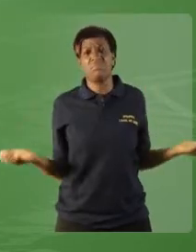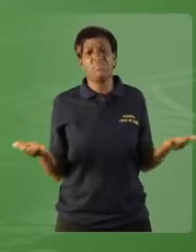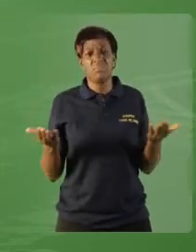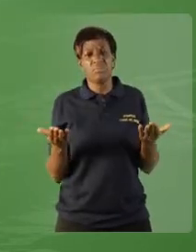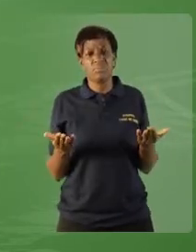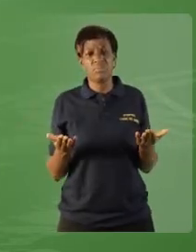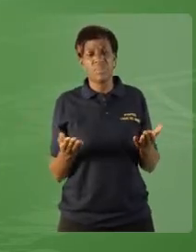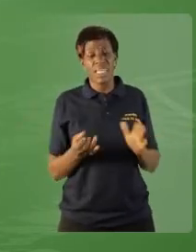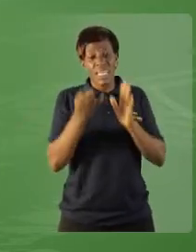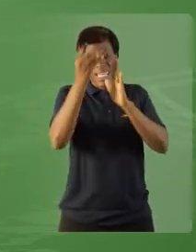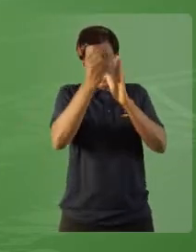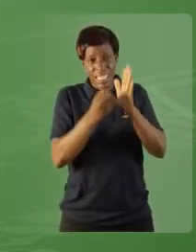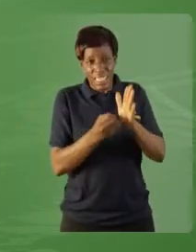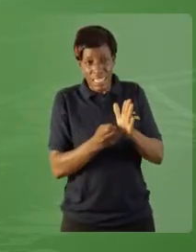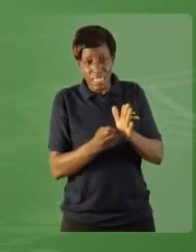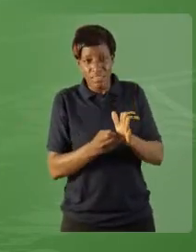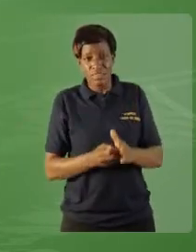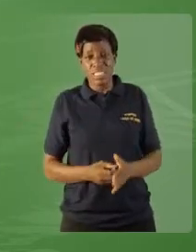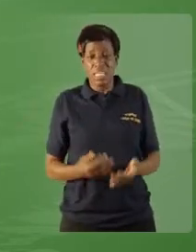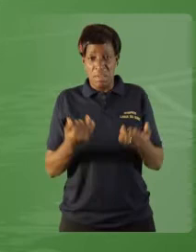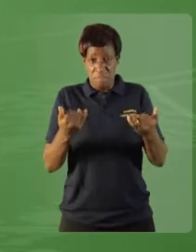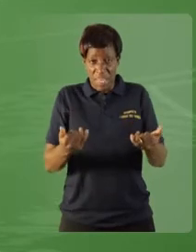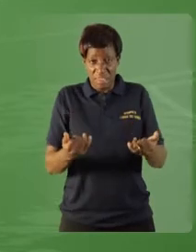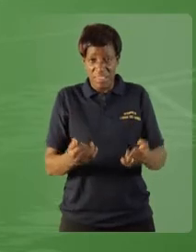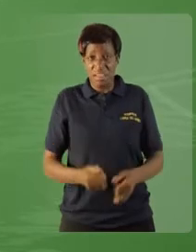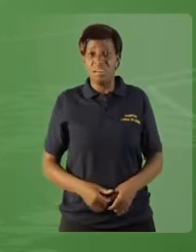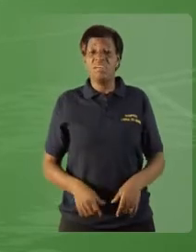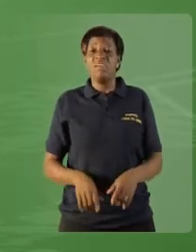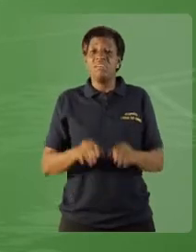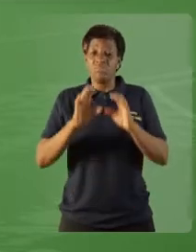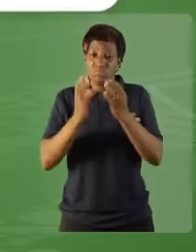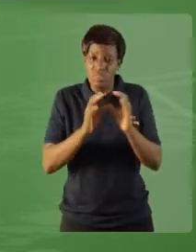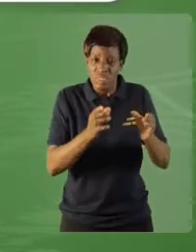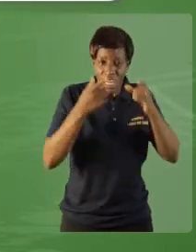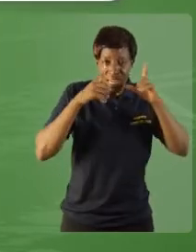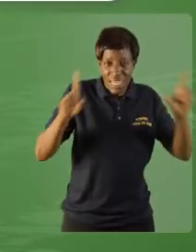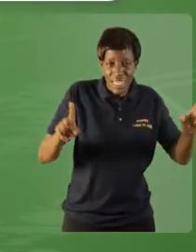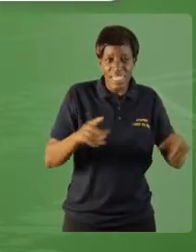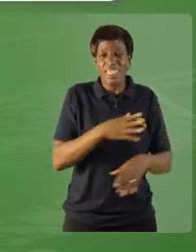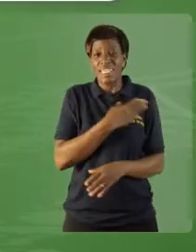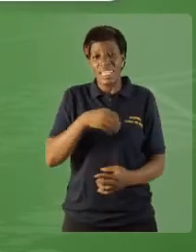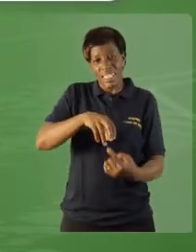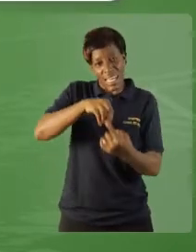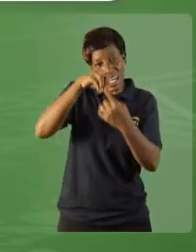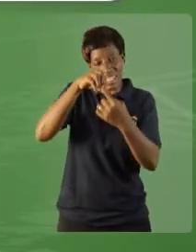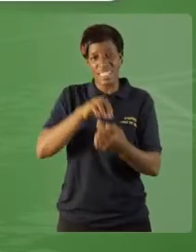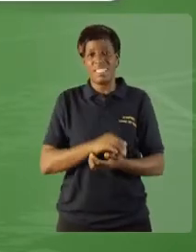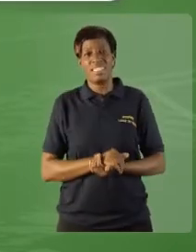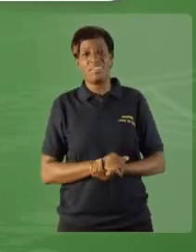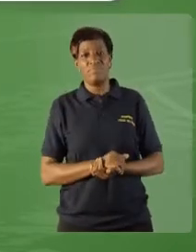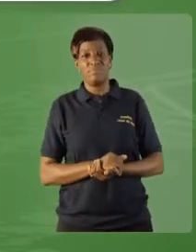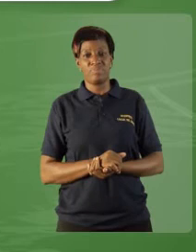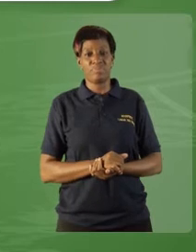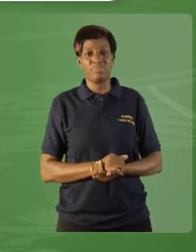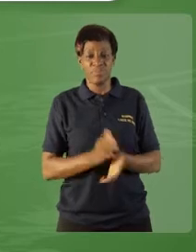Identifie alors ce registre et décrit ses caractéristiques. Nous avons